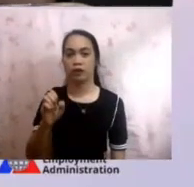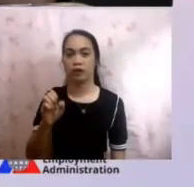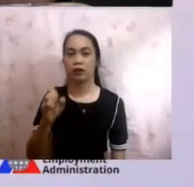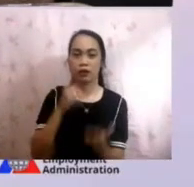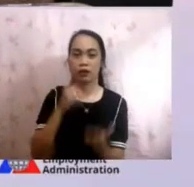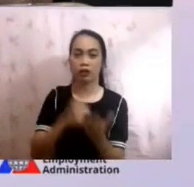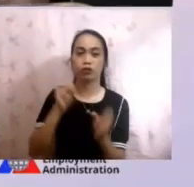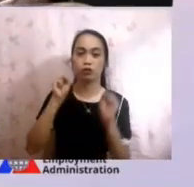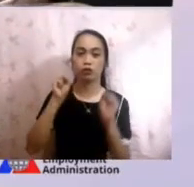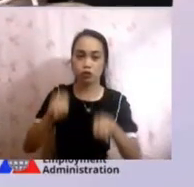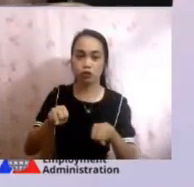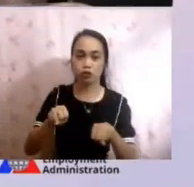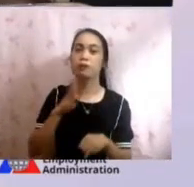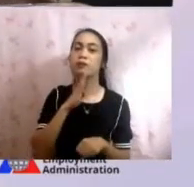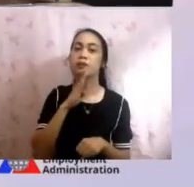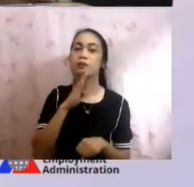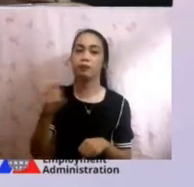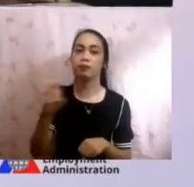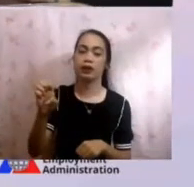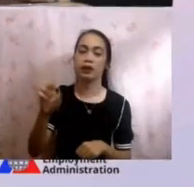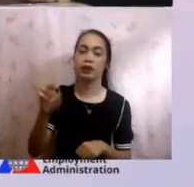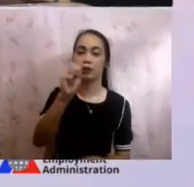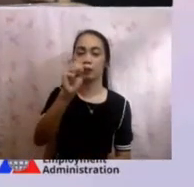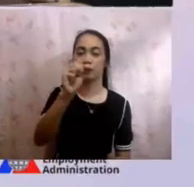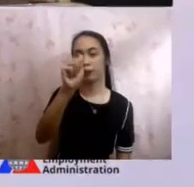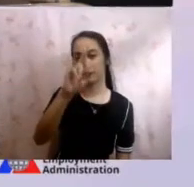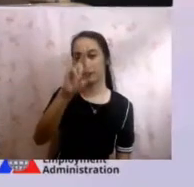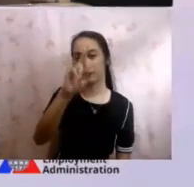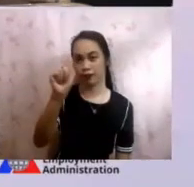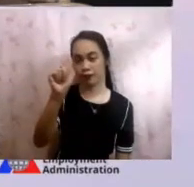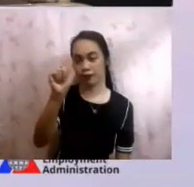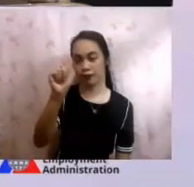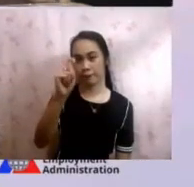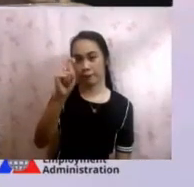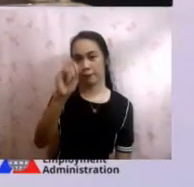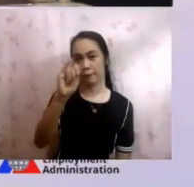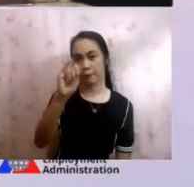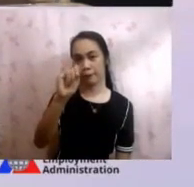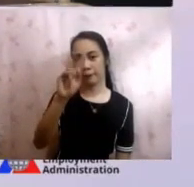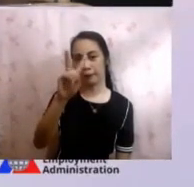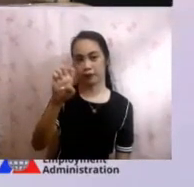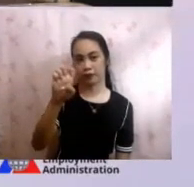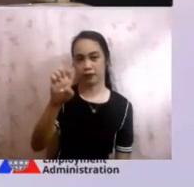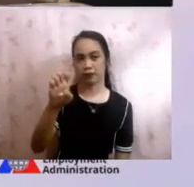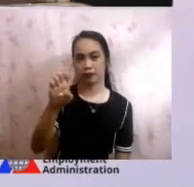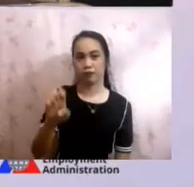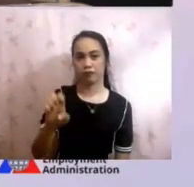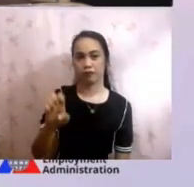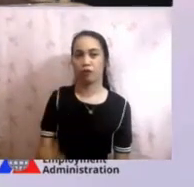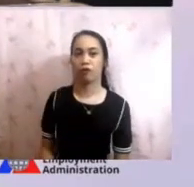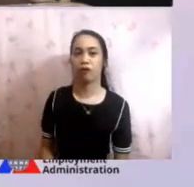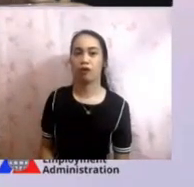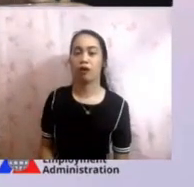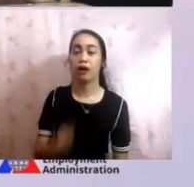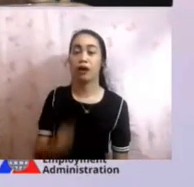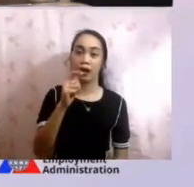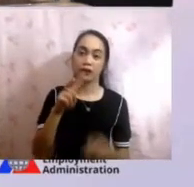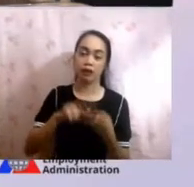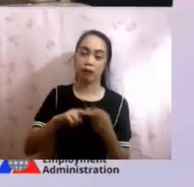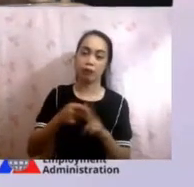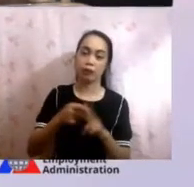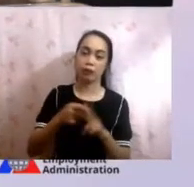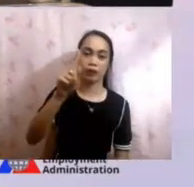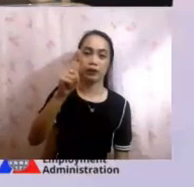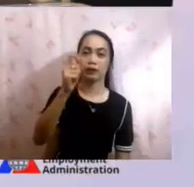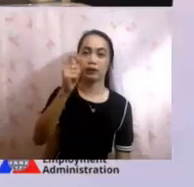professional and narrative. So, what's the very first step in making a cover letter? Know to whom you are talking